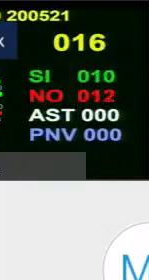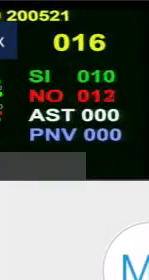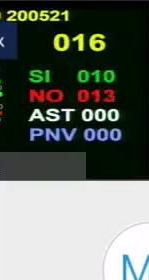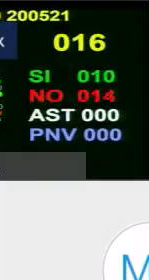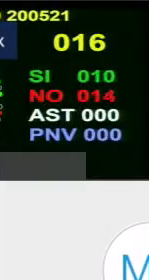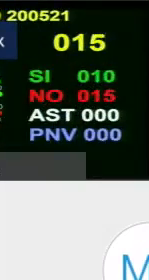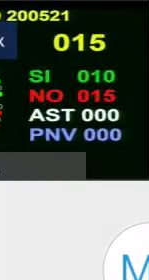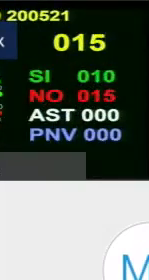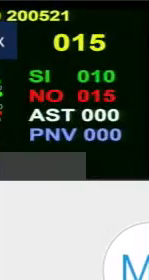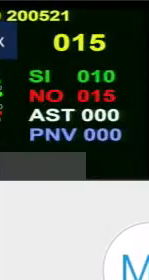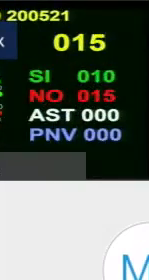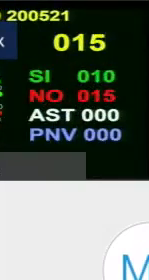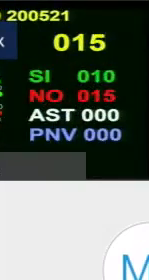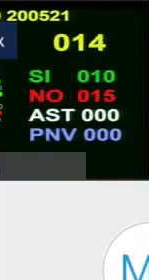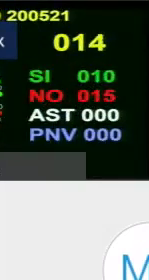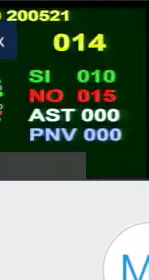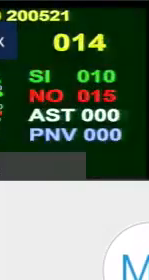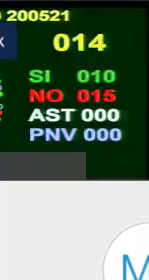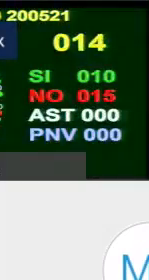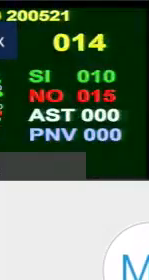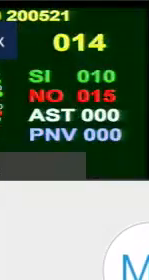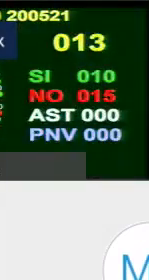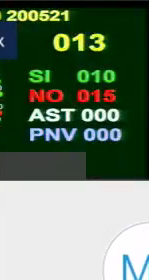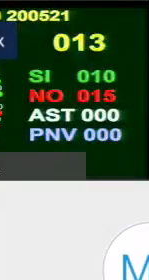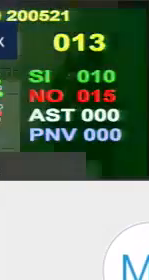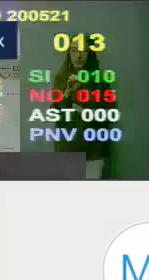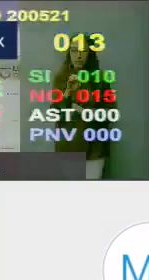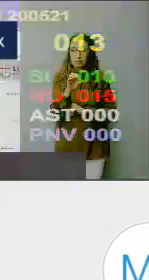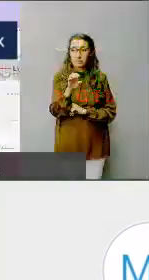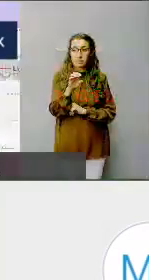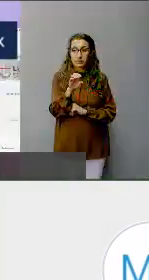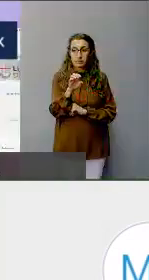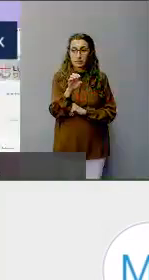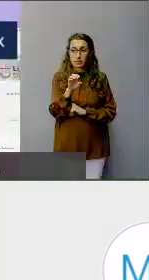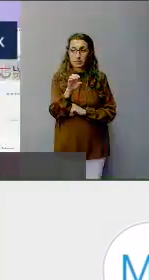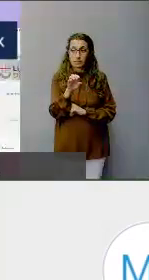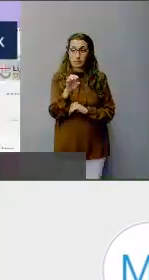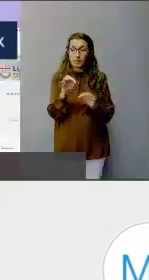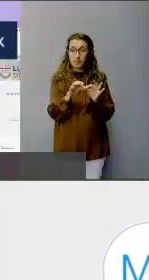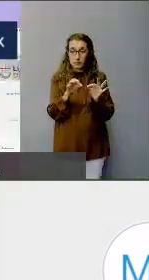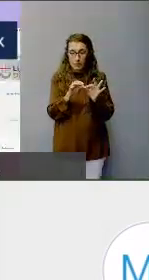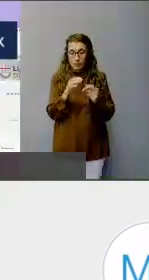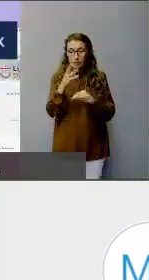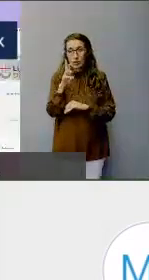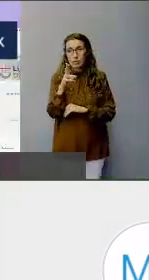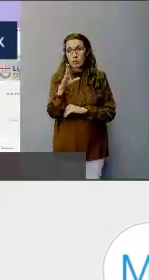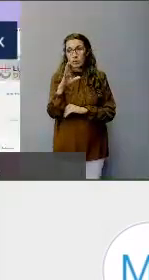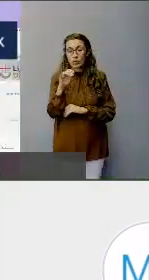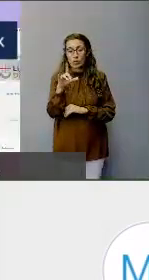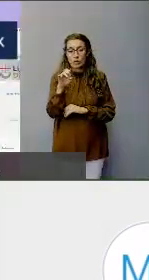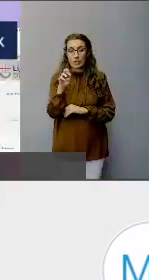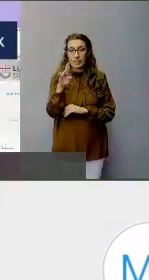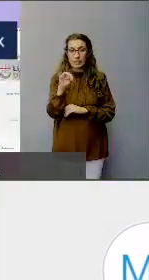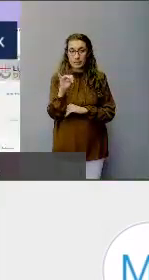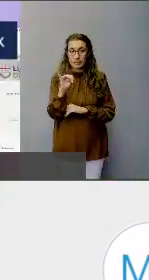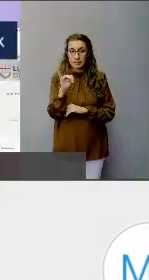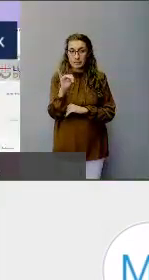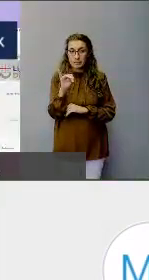da remoto su 215 consigliera vedente la consigliera bruccoleri